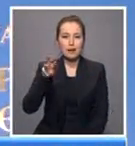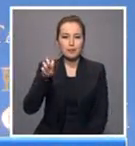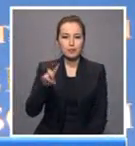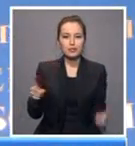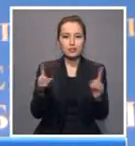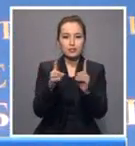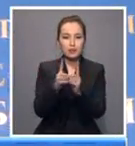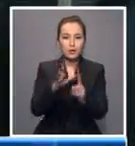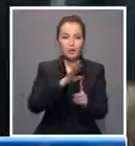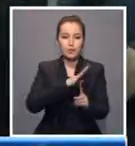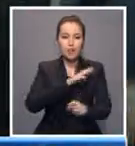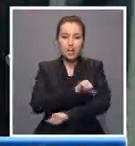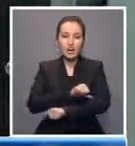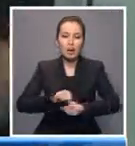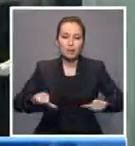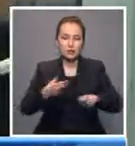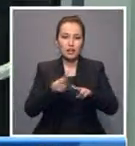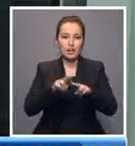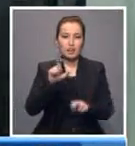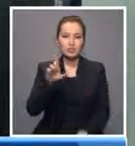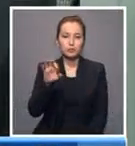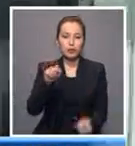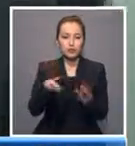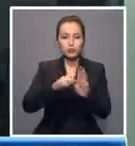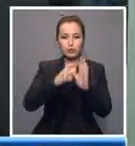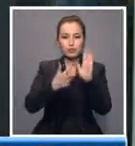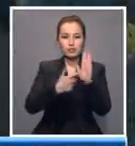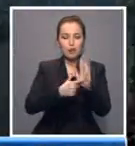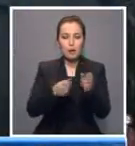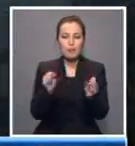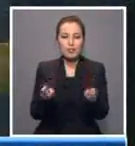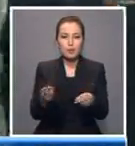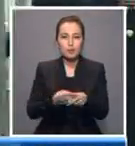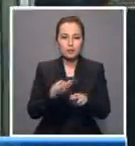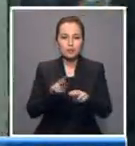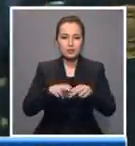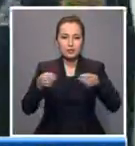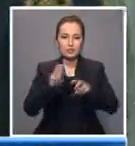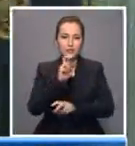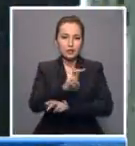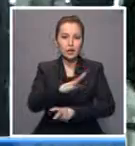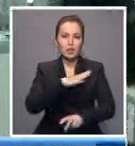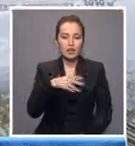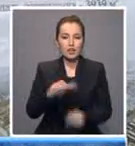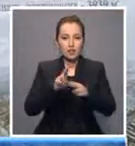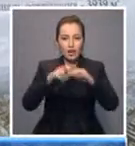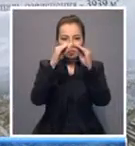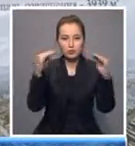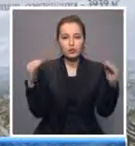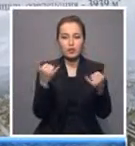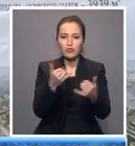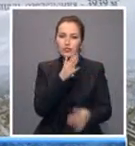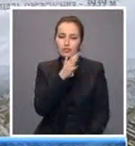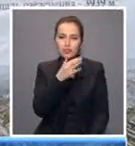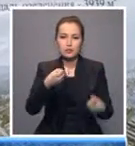ведомствоаралық комиссия мүшелері Экспо 2017 көрмесінің қауіпсіздігіне қатысты бірнеше нысанды аралады. Жаңа өрт сөндіру депосында соңғы үлгідегі 6